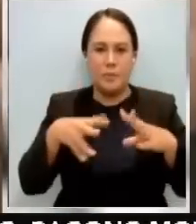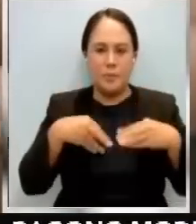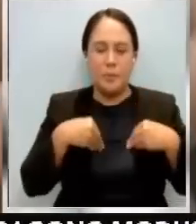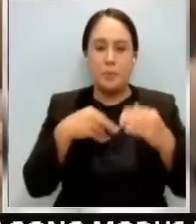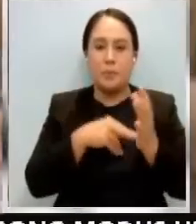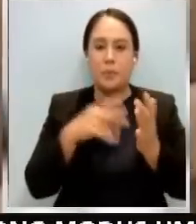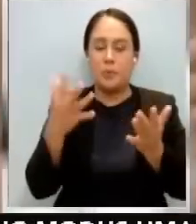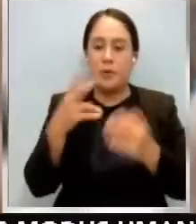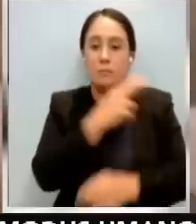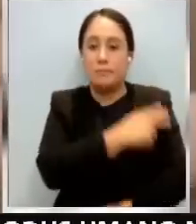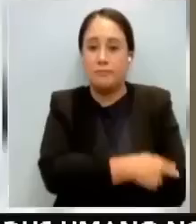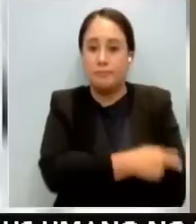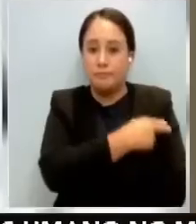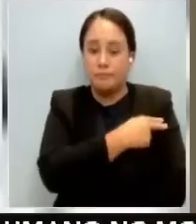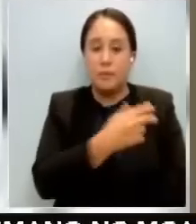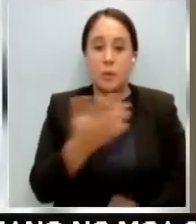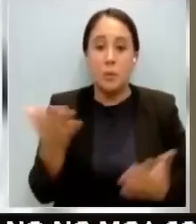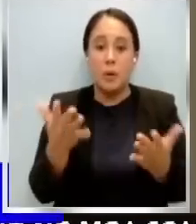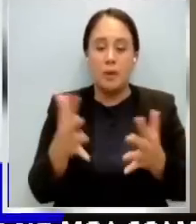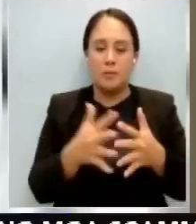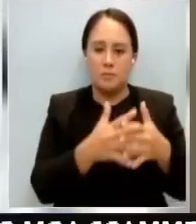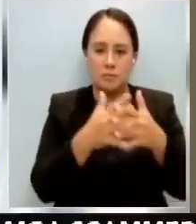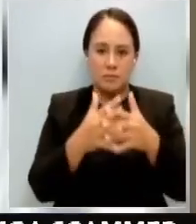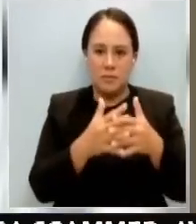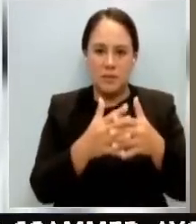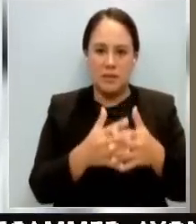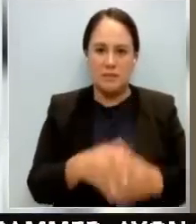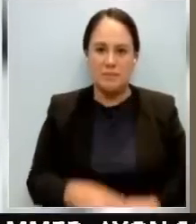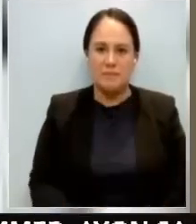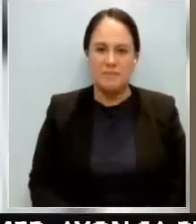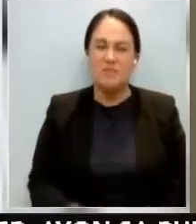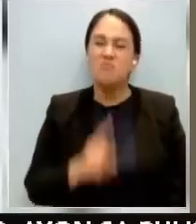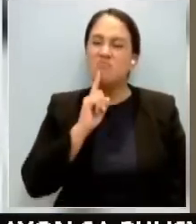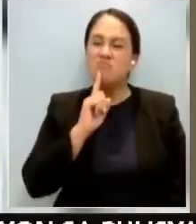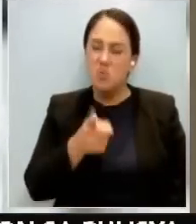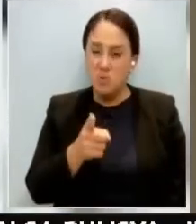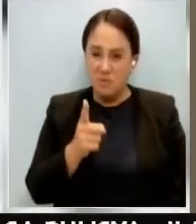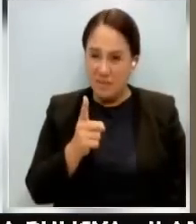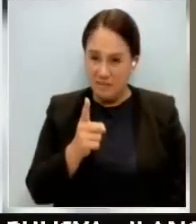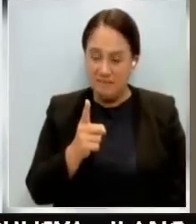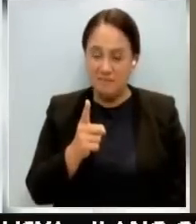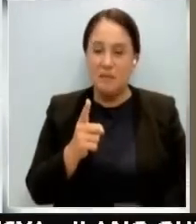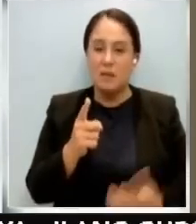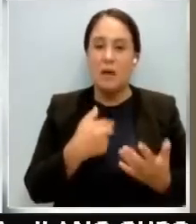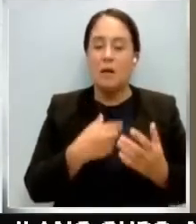ospital sa Amerika. We cannot deny the reality, no, na mas malaki yung mga